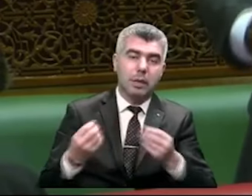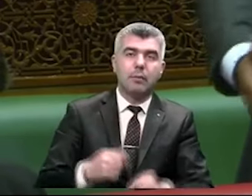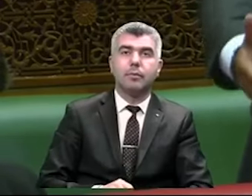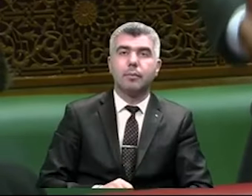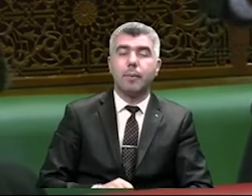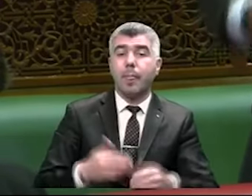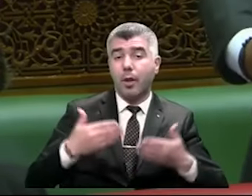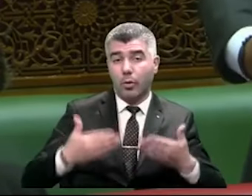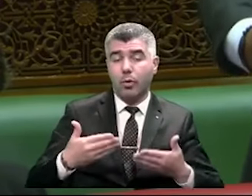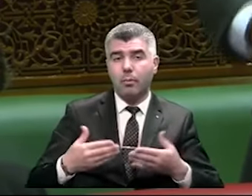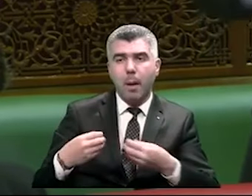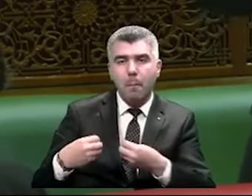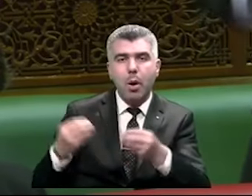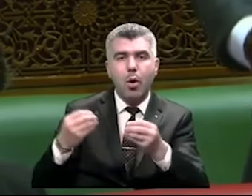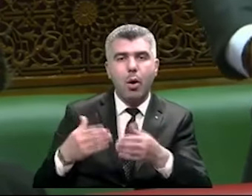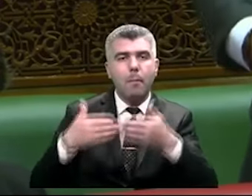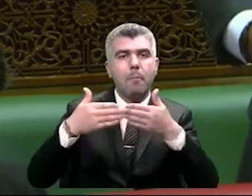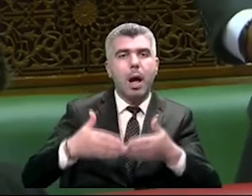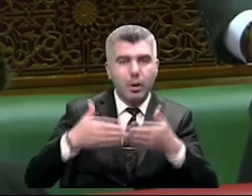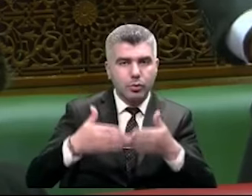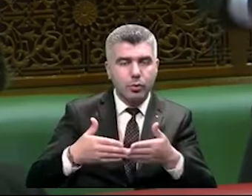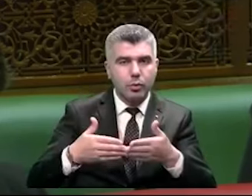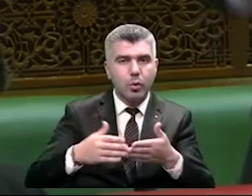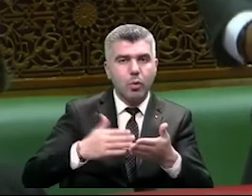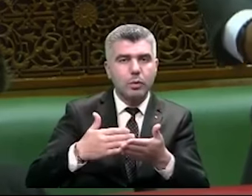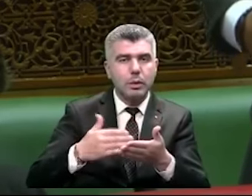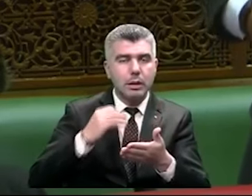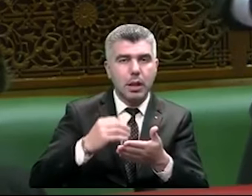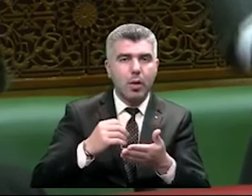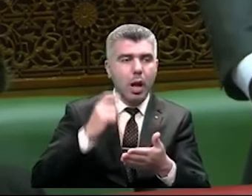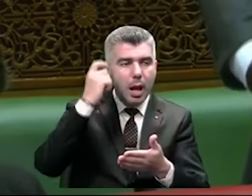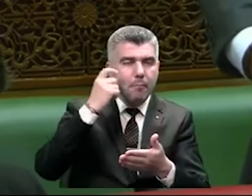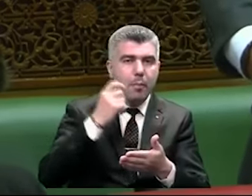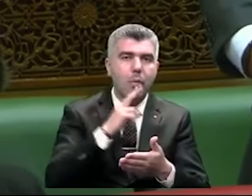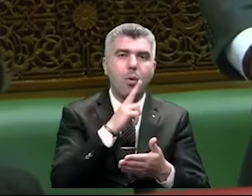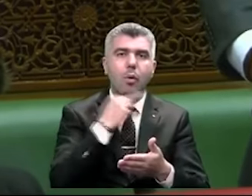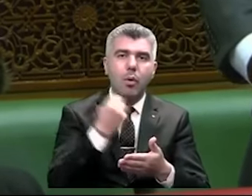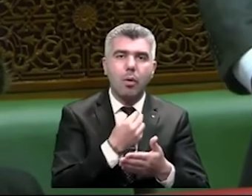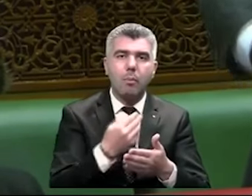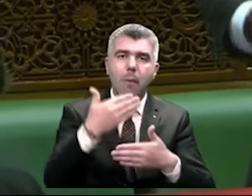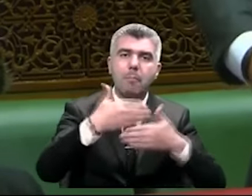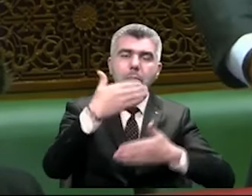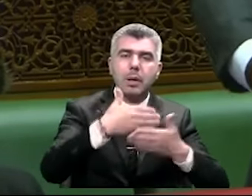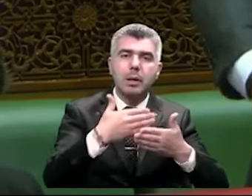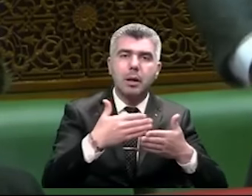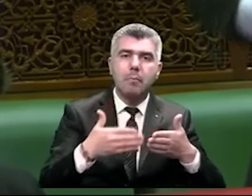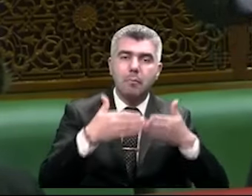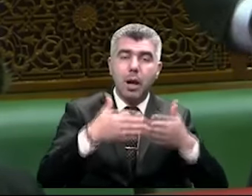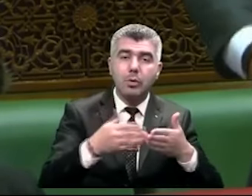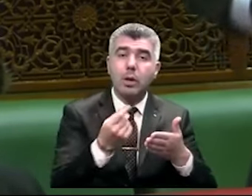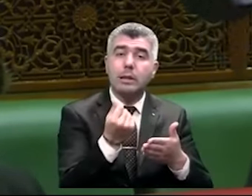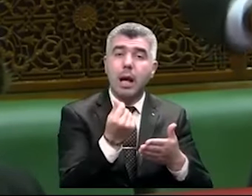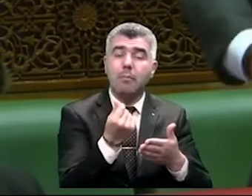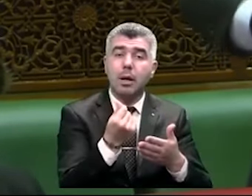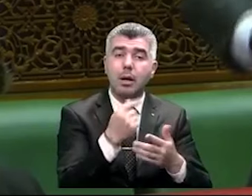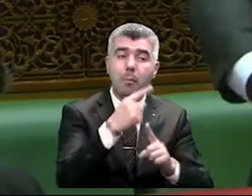اليوم هذ البواخر تباعت ومشات المتلاشيات وفكرت الدوله المغربيه او الخواص باش تبني مثل هذ البواخر راه الثمن ديالها